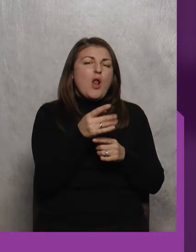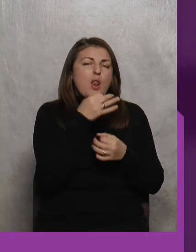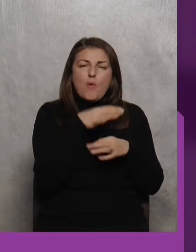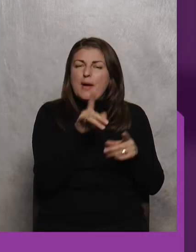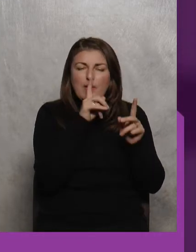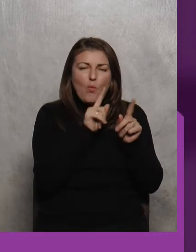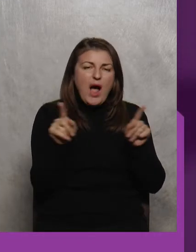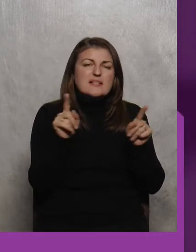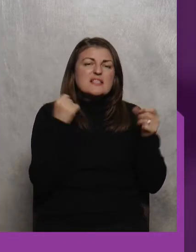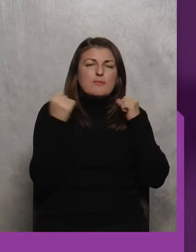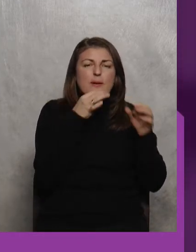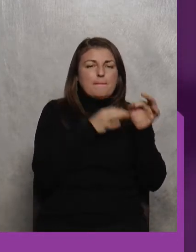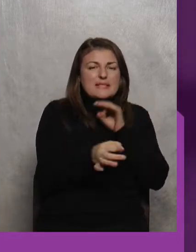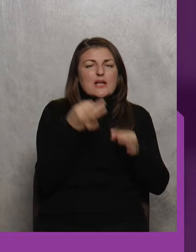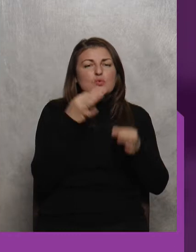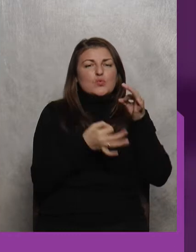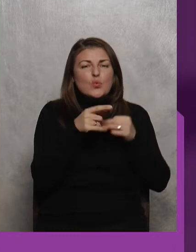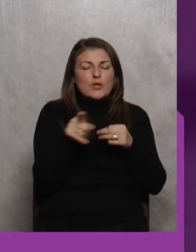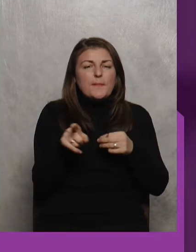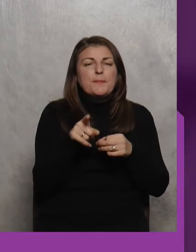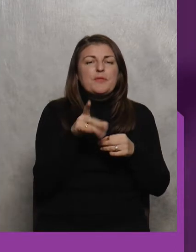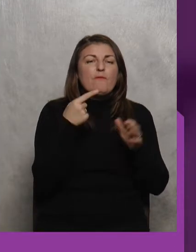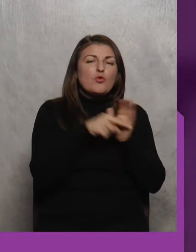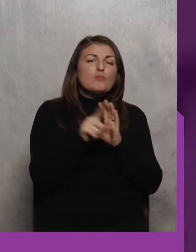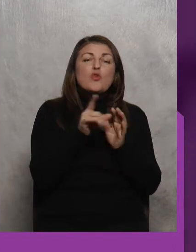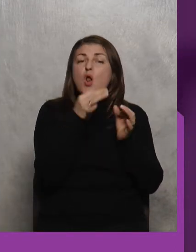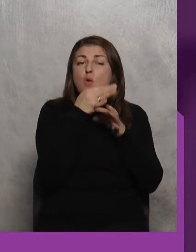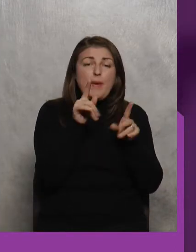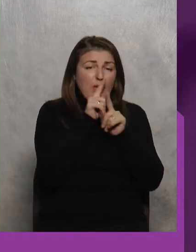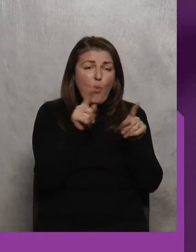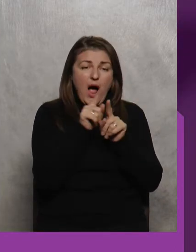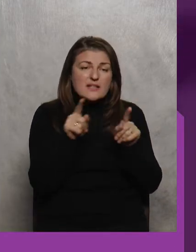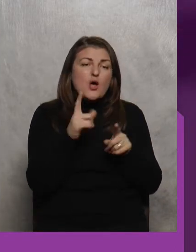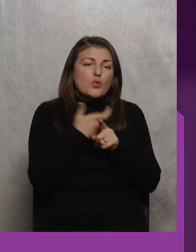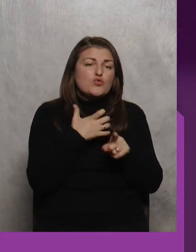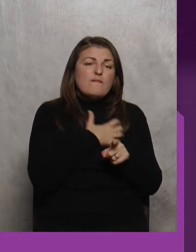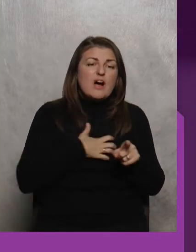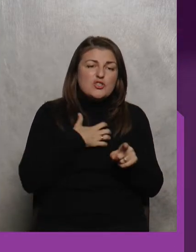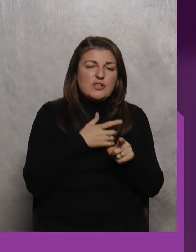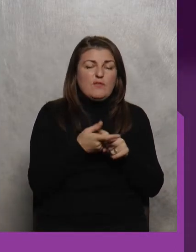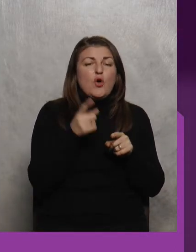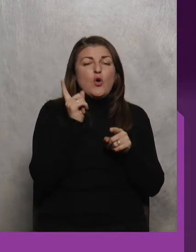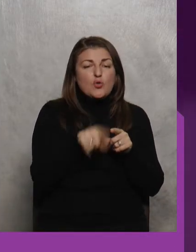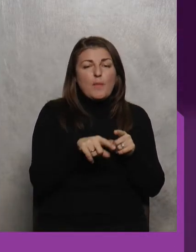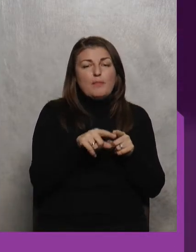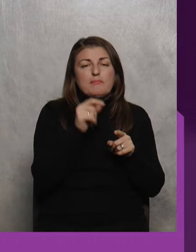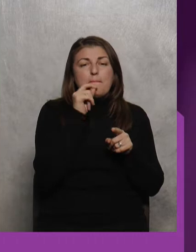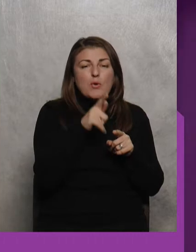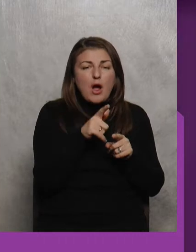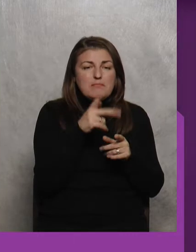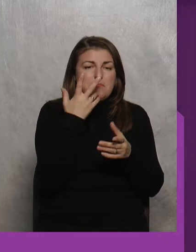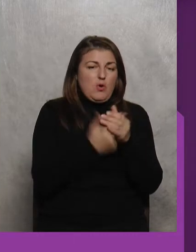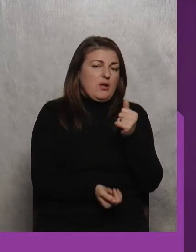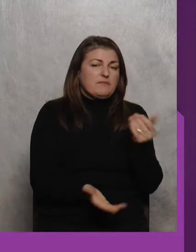нюанс спортсмени підказують суддям, тому що будь-який нюанс дуже важливо, тому прогавив і